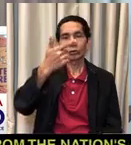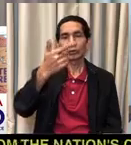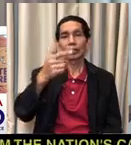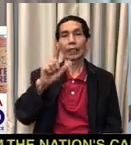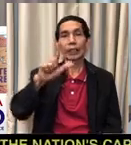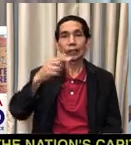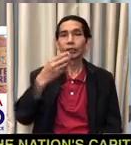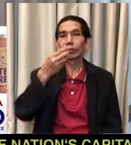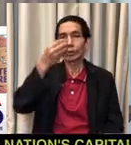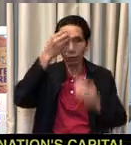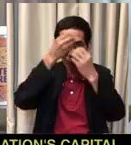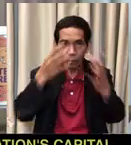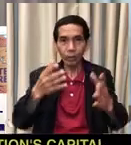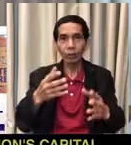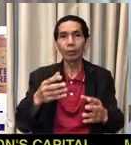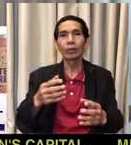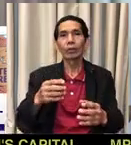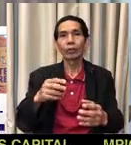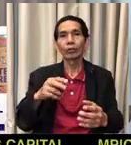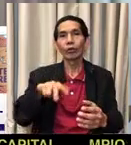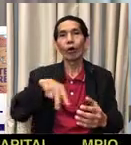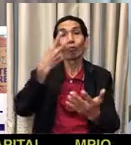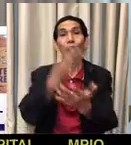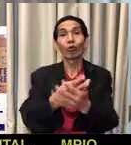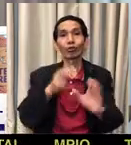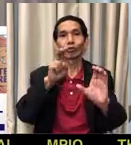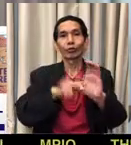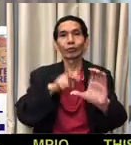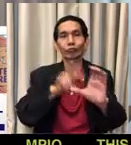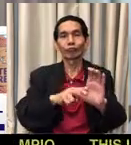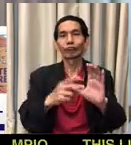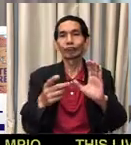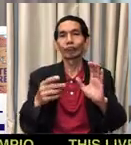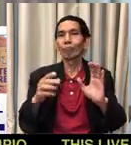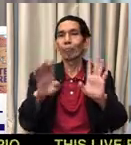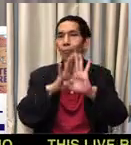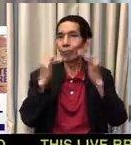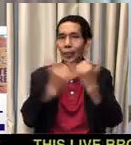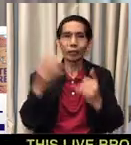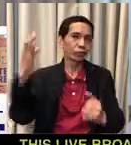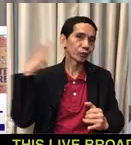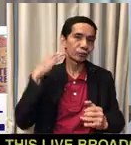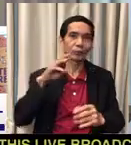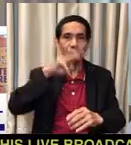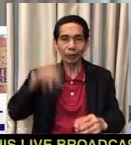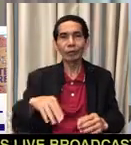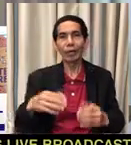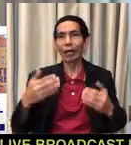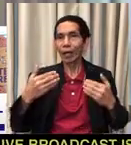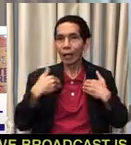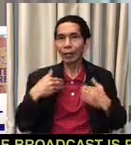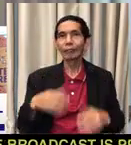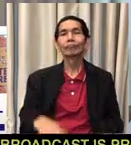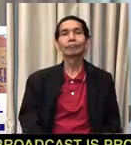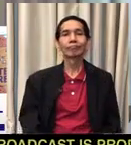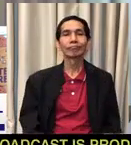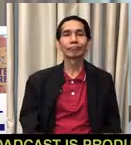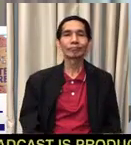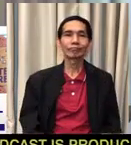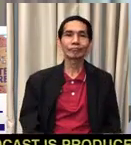inyo ni Ate Annie. Mahuhulog kayo sa bangko. Okay. Galing ng mga barangay chairman sa Maynila. Correct. May ilan lang talaga pasakit.